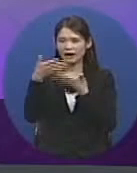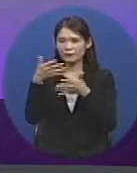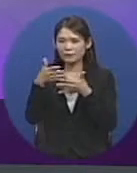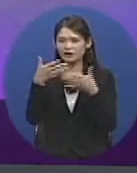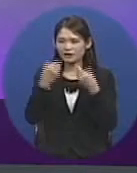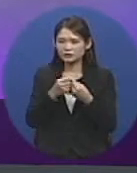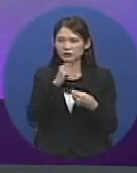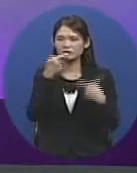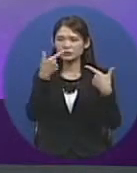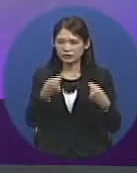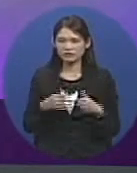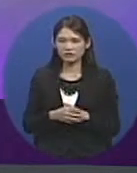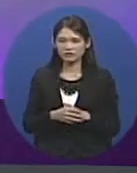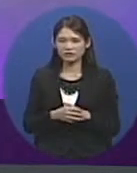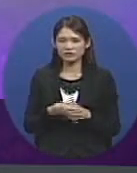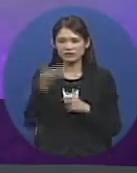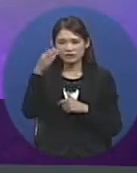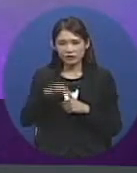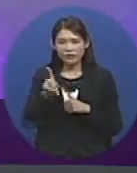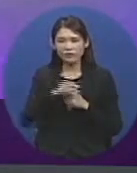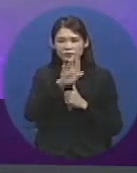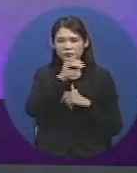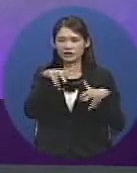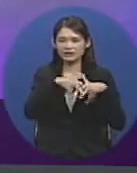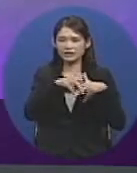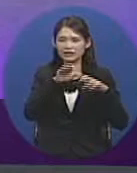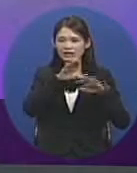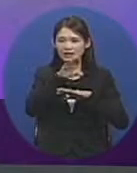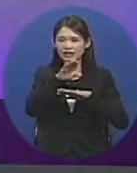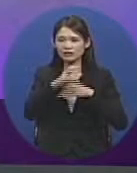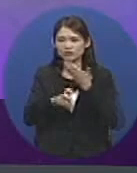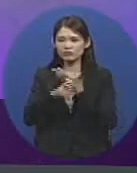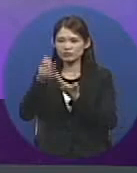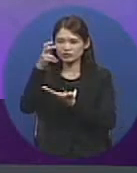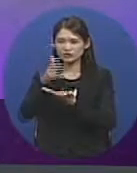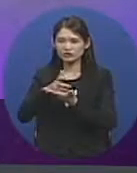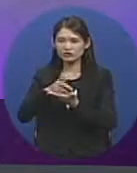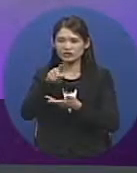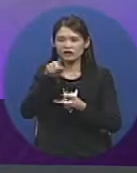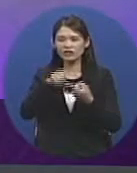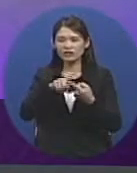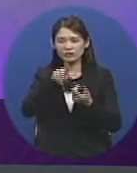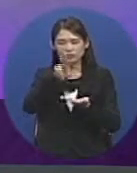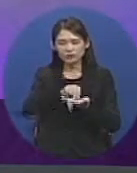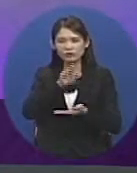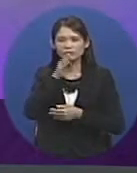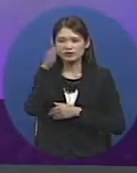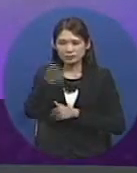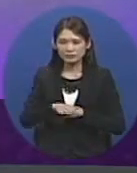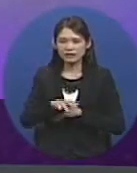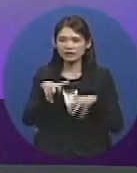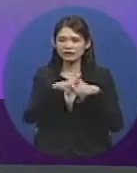경우도 마찬가지입니다. 그런데 비장애 차량이 불법 주차하는 것도 문제지만 장애인